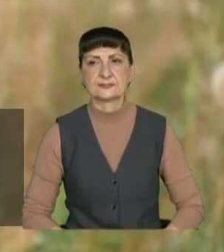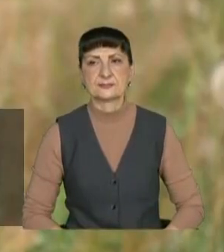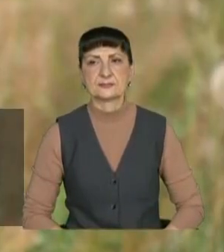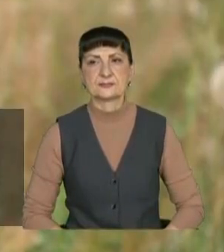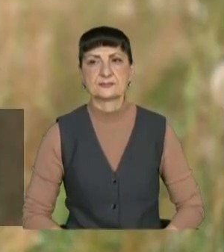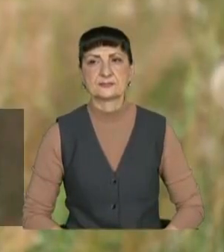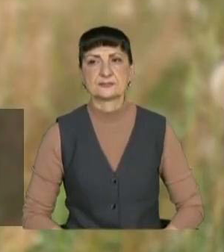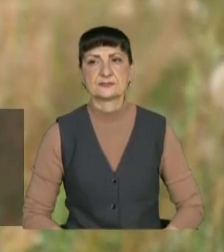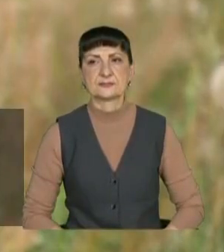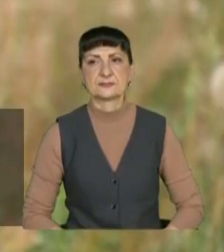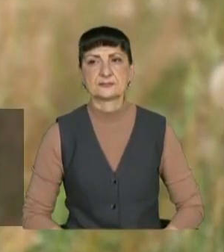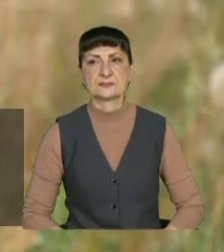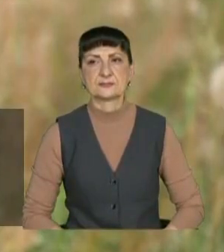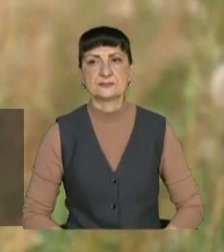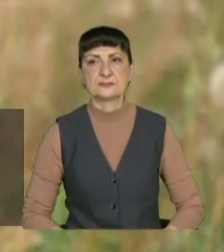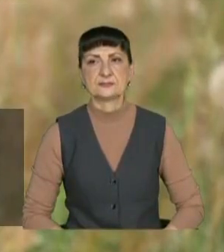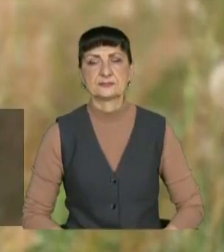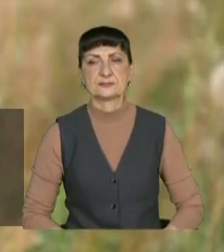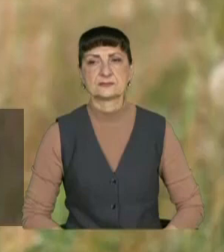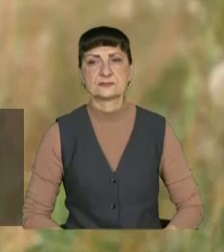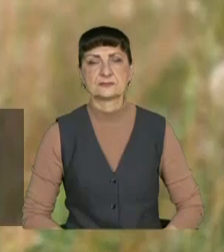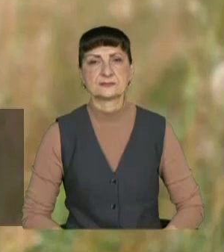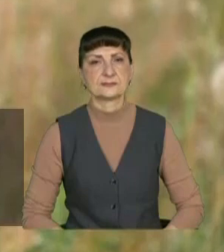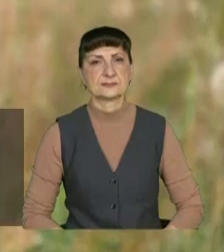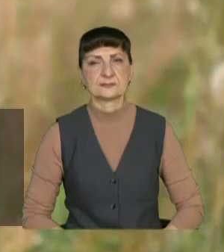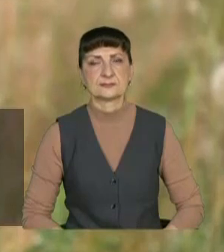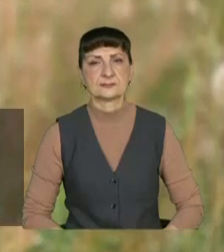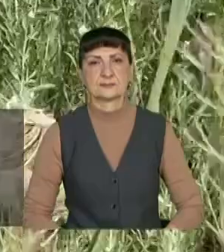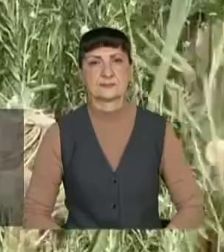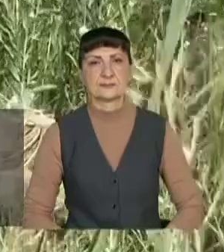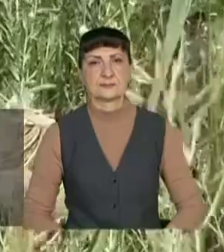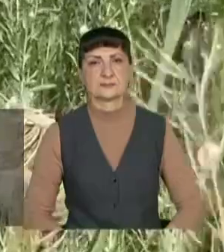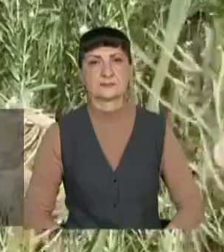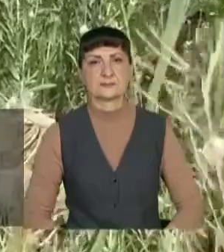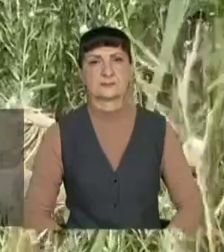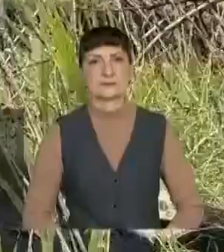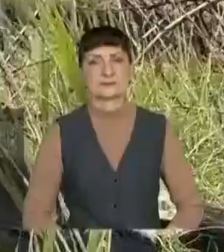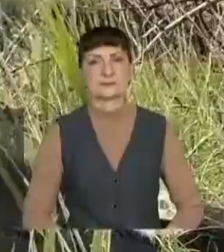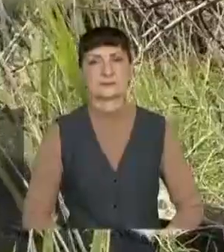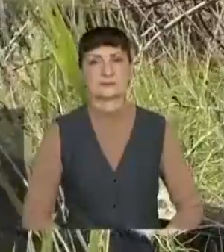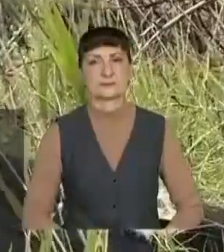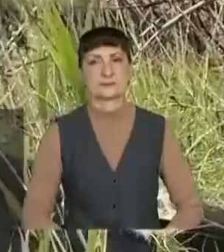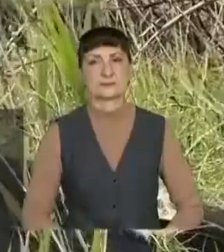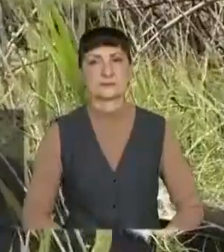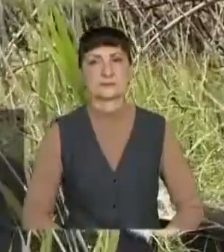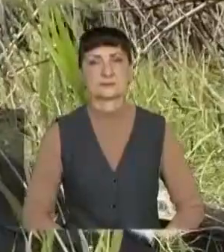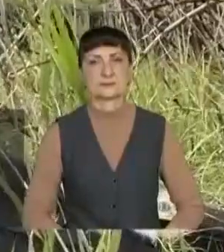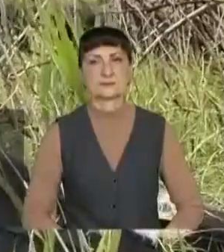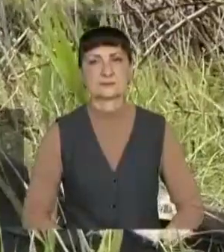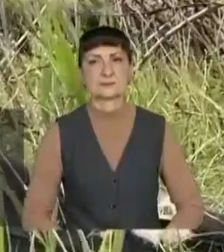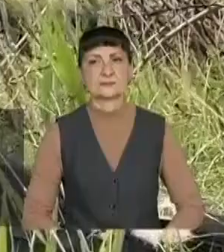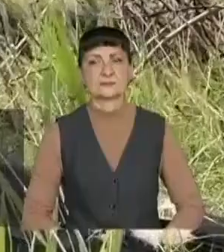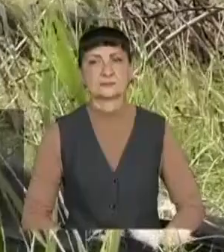46 миллион мой мозгали вотор. Не ден маусат на трун кортур сидар. Хай жақтан төлейм зона. Өзім